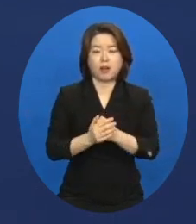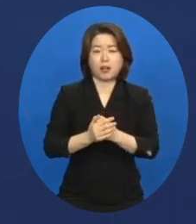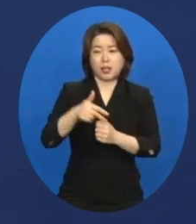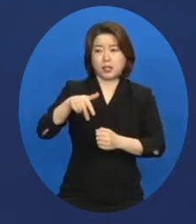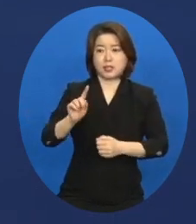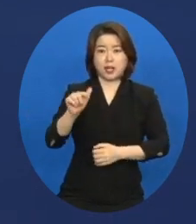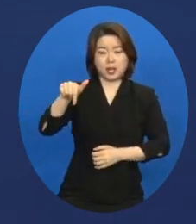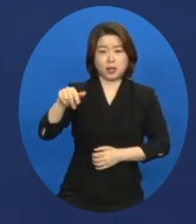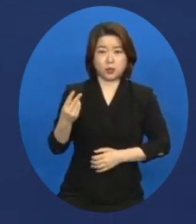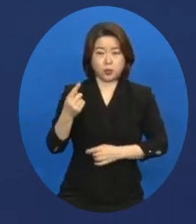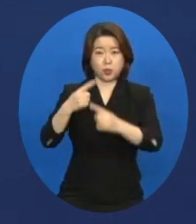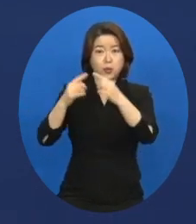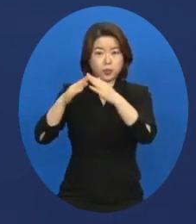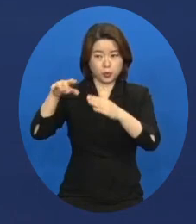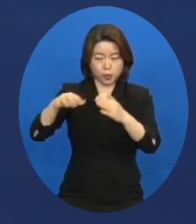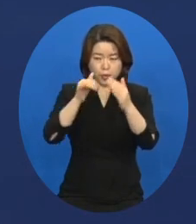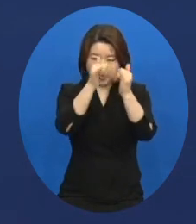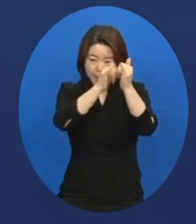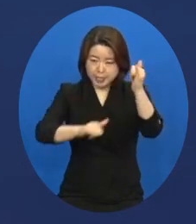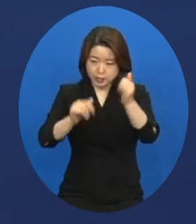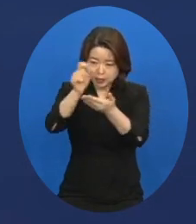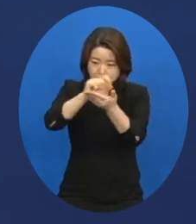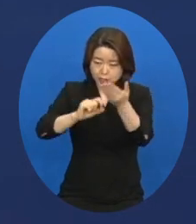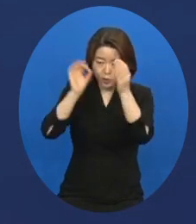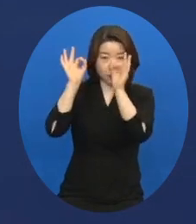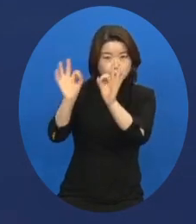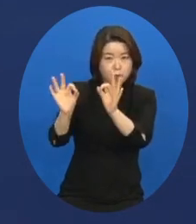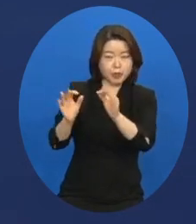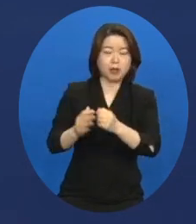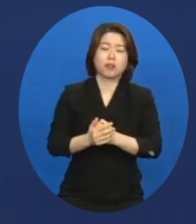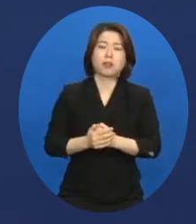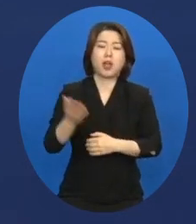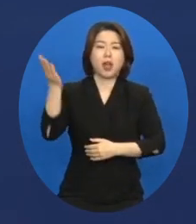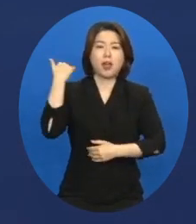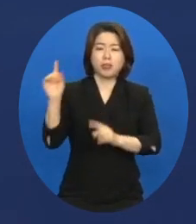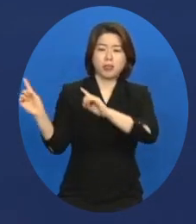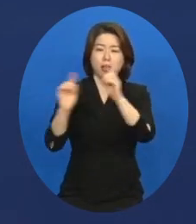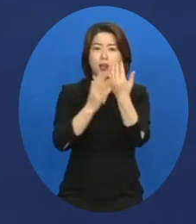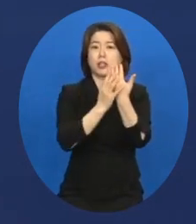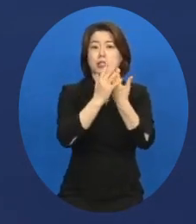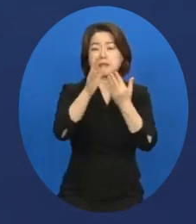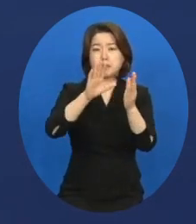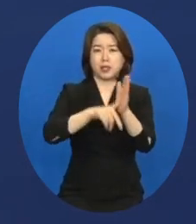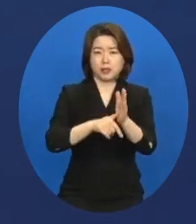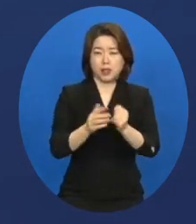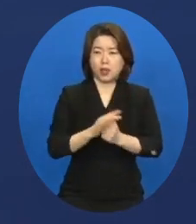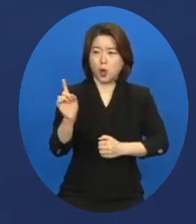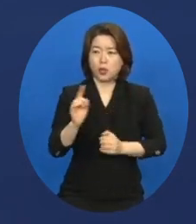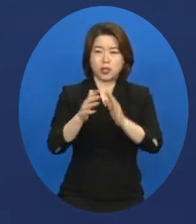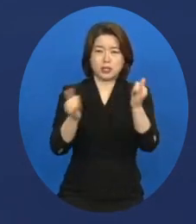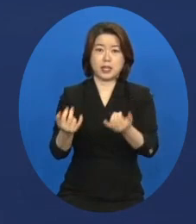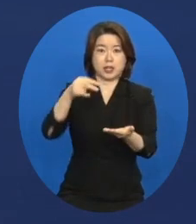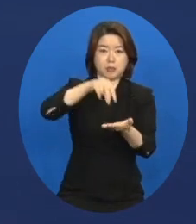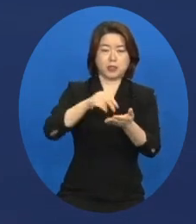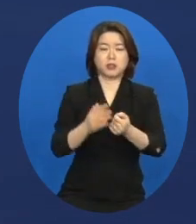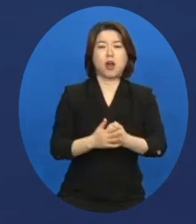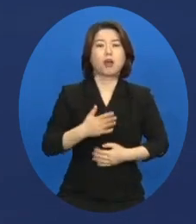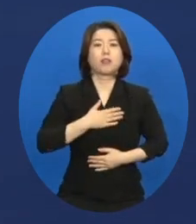자교교회 그 교회 역사의 기록에 보면 그때 집회 때 어떤 사람이 일어나서